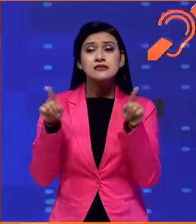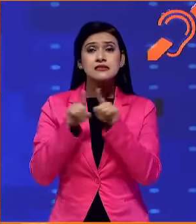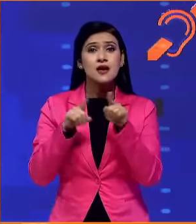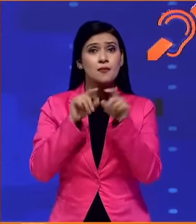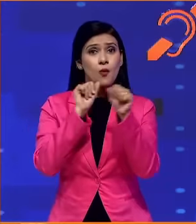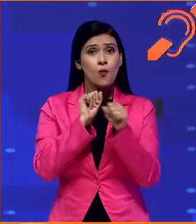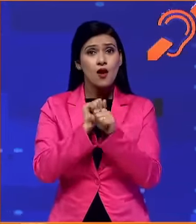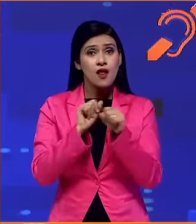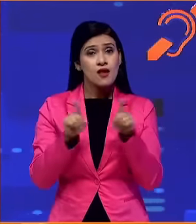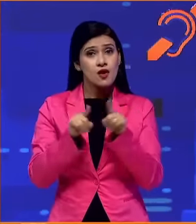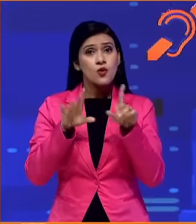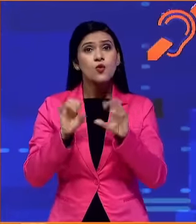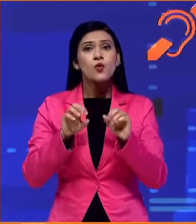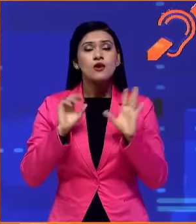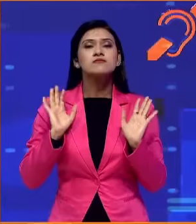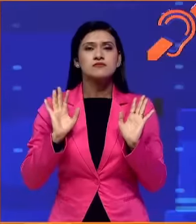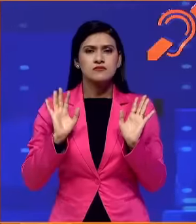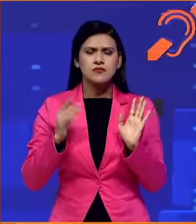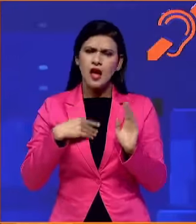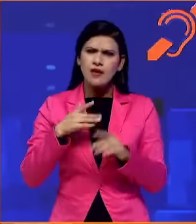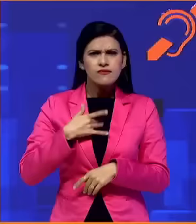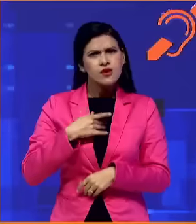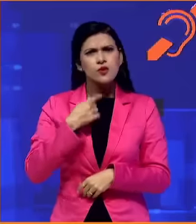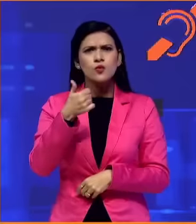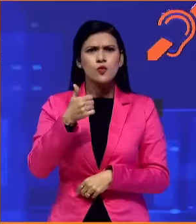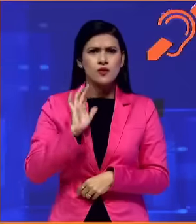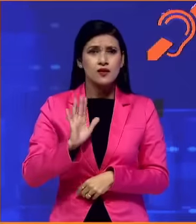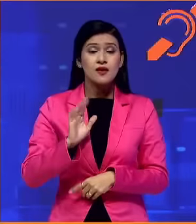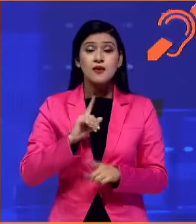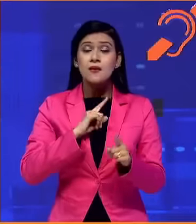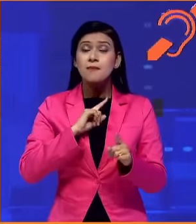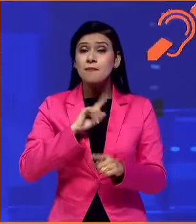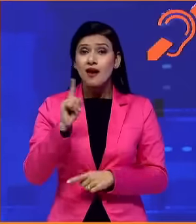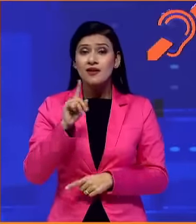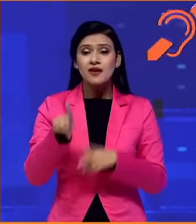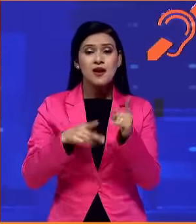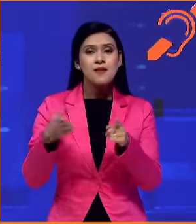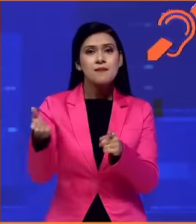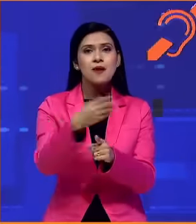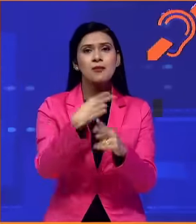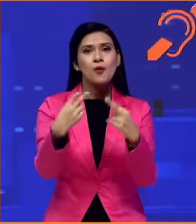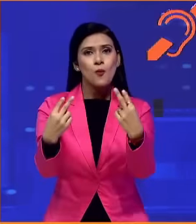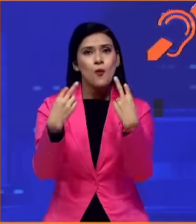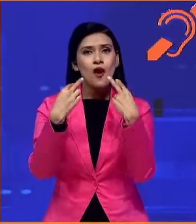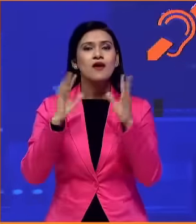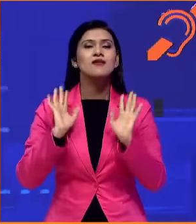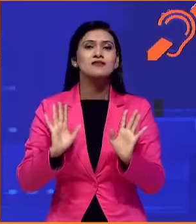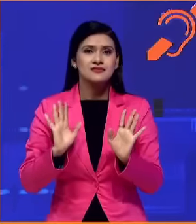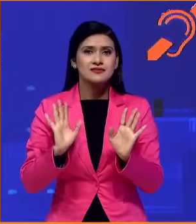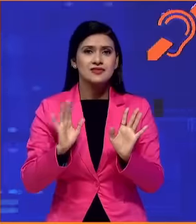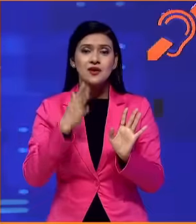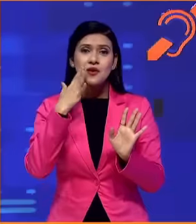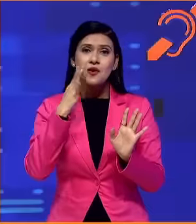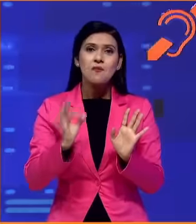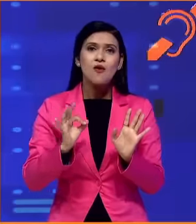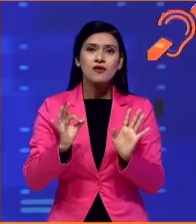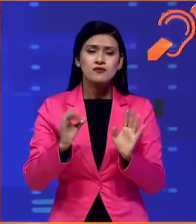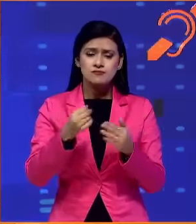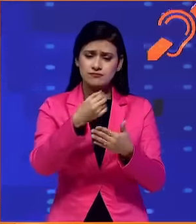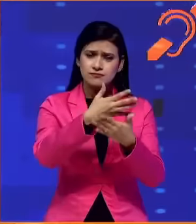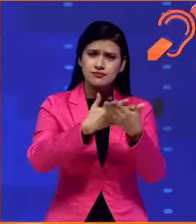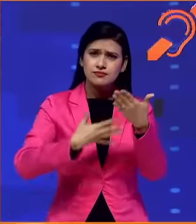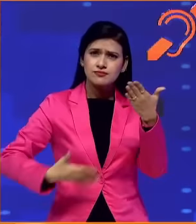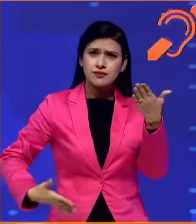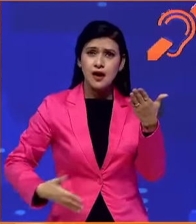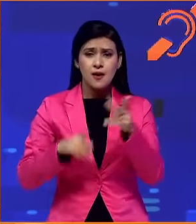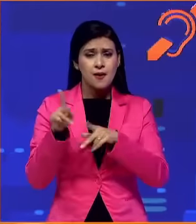होताहीहै।लेकिनमैंइसे अच्छीबातमानताहूं।लेकिनअंततः, जनताहीसर्वोपरिहै;जनता चुनावजीततीहै।ऐसेलोगोंकीएकलंबीसूचीहै जोराजनीतिक